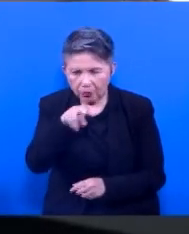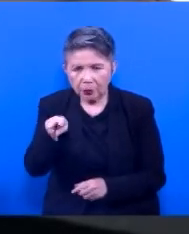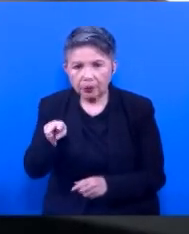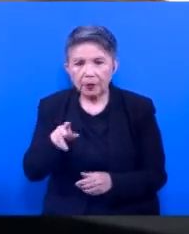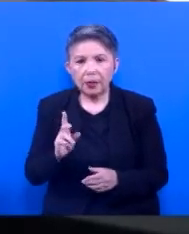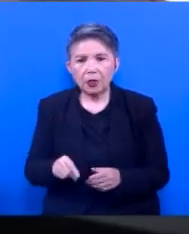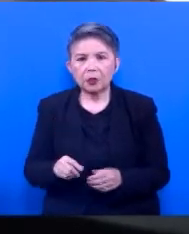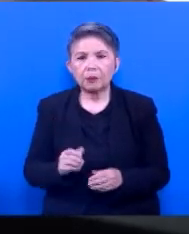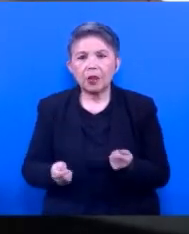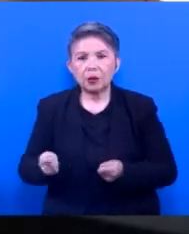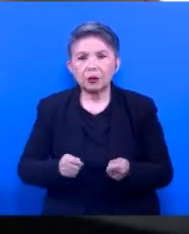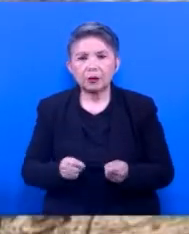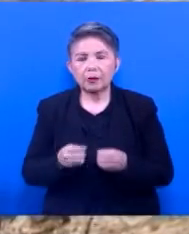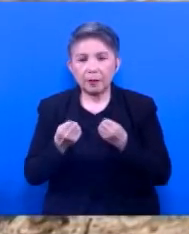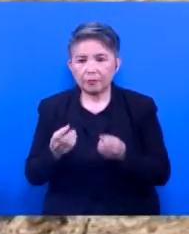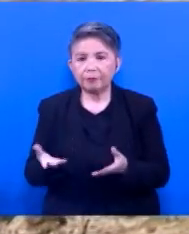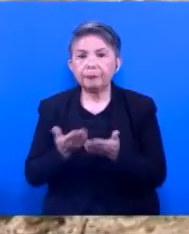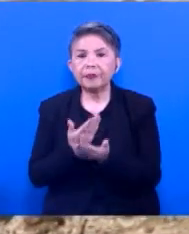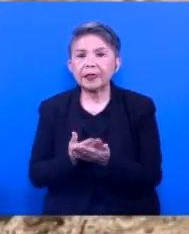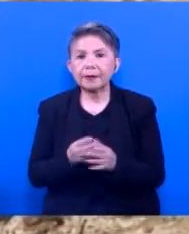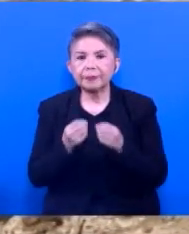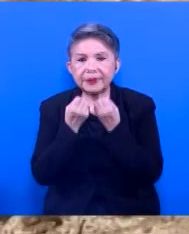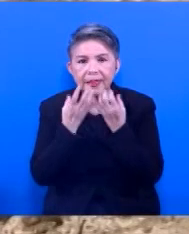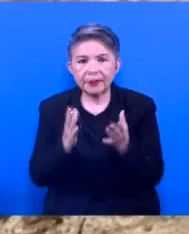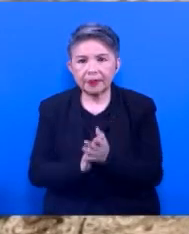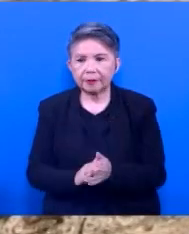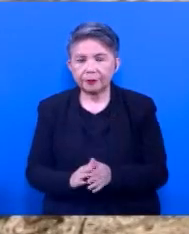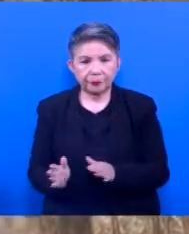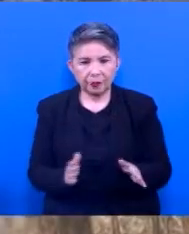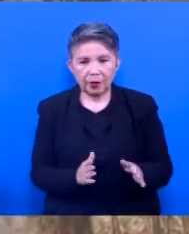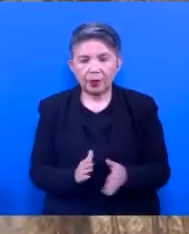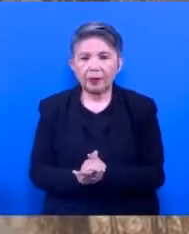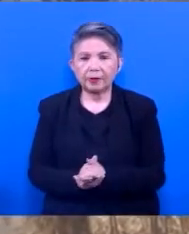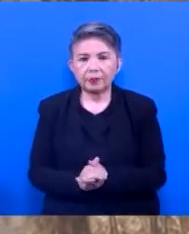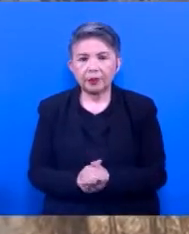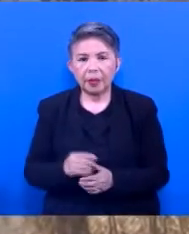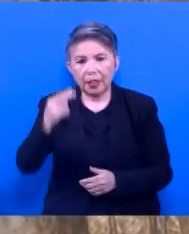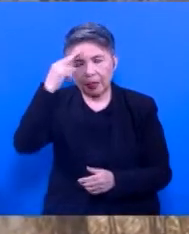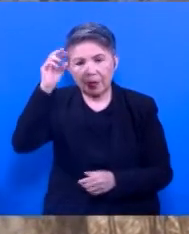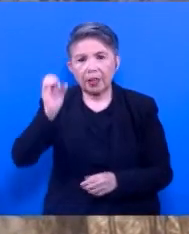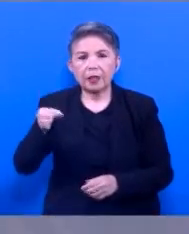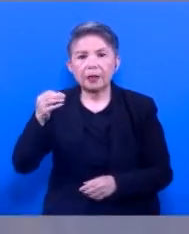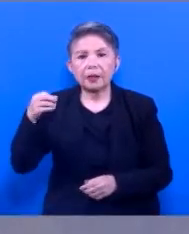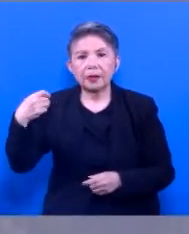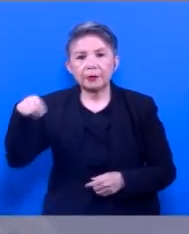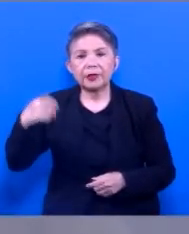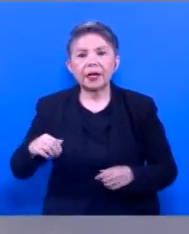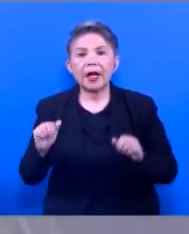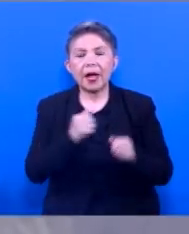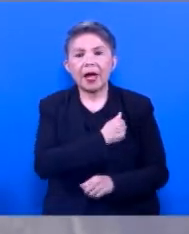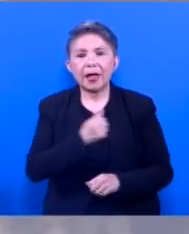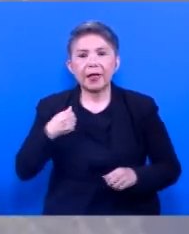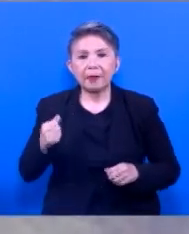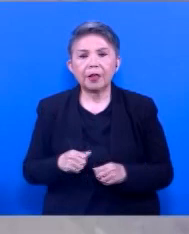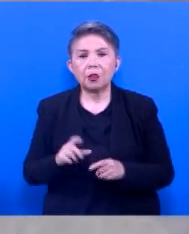harus melakukan klarifikasi. Pendapat serupa juga diungkapkan Kepala Kantor Kementerian Agama Kabupaten Lumajang, Muhammad